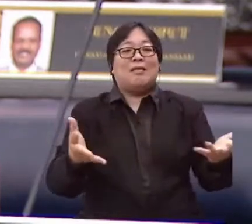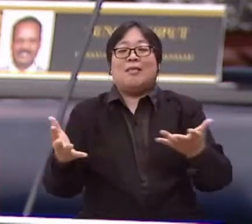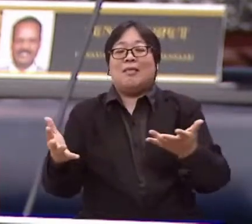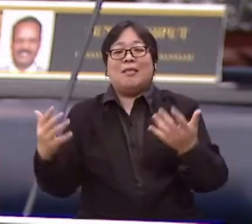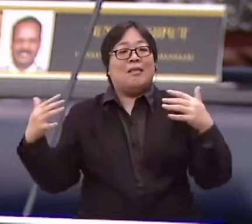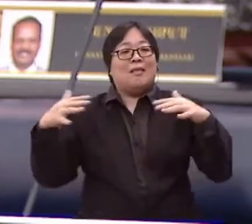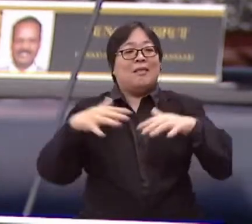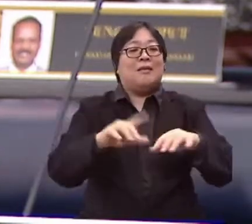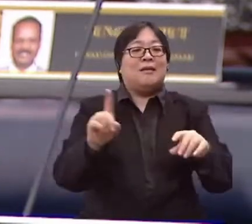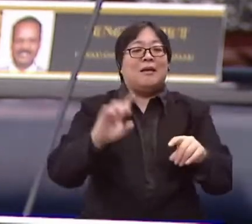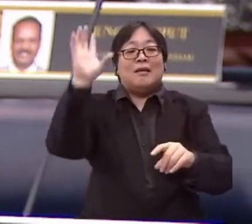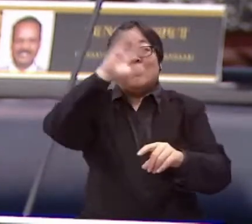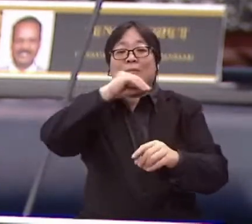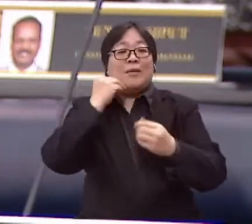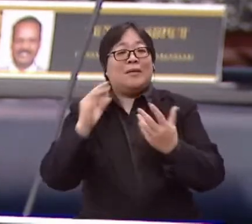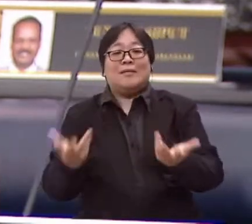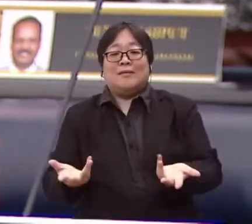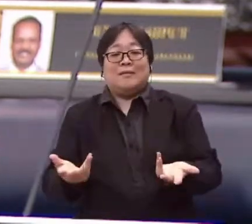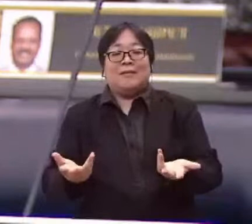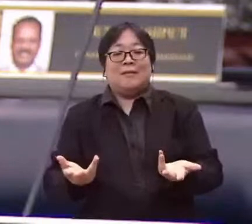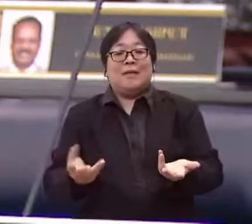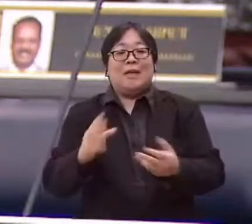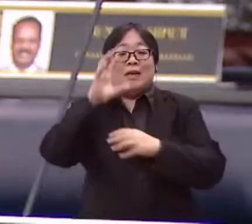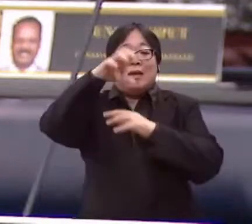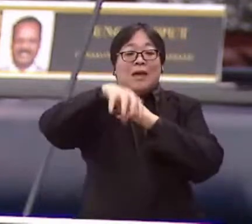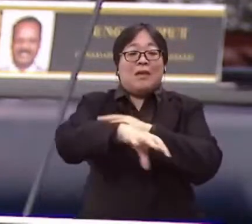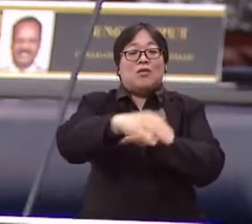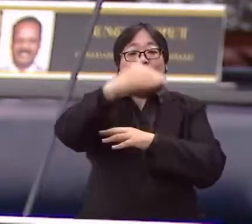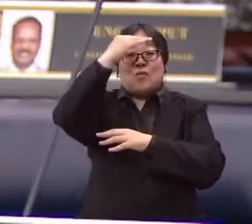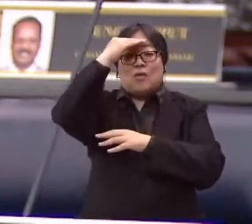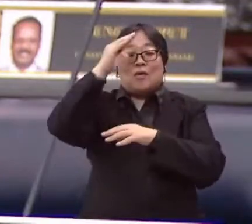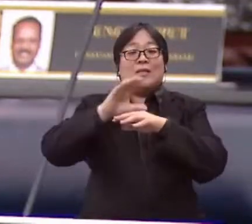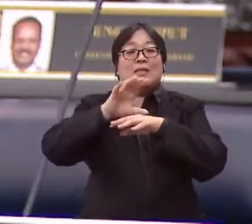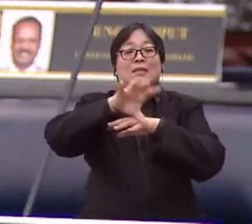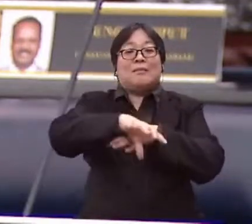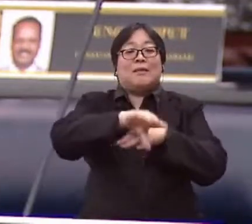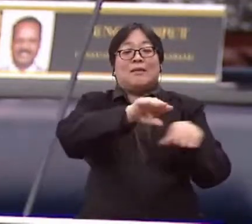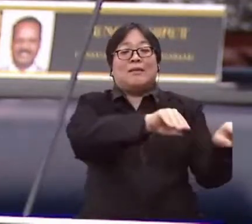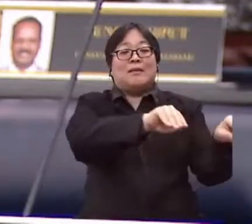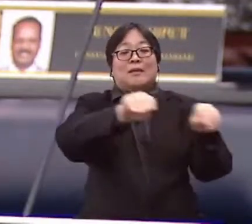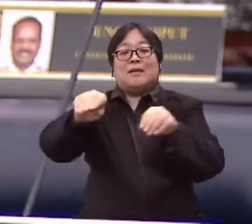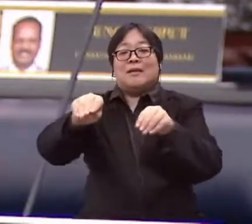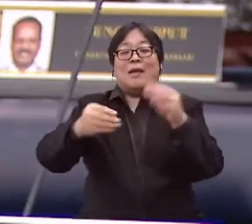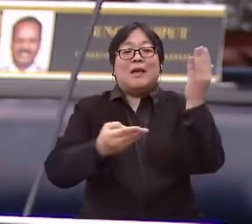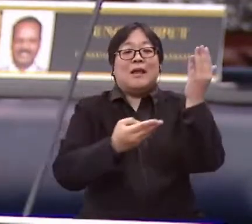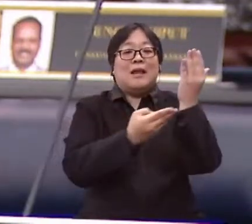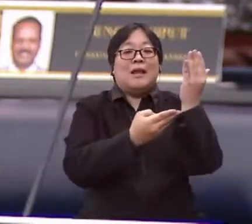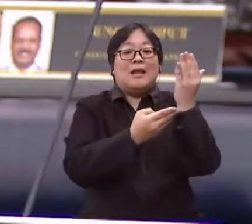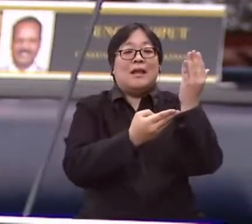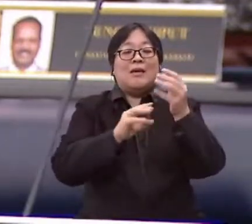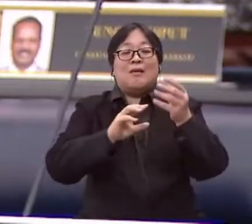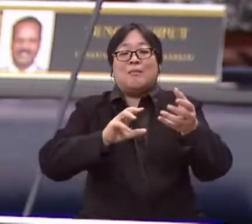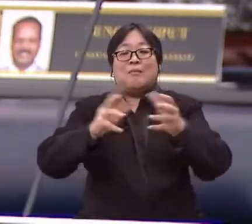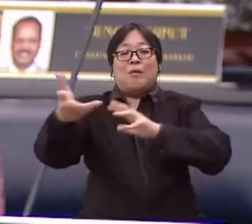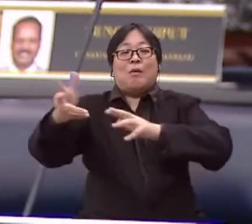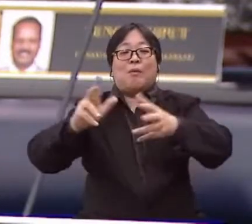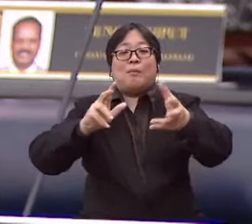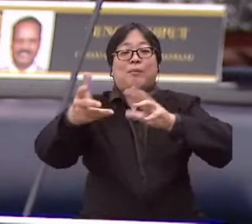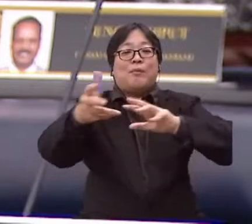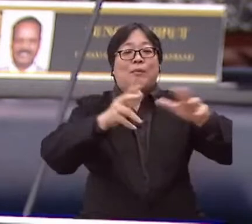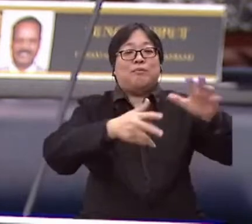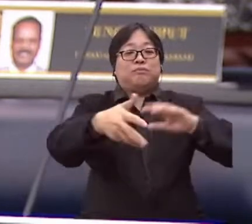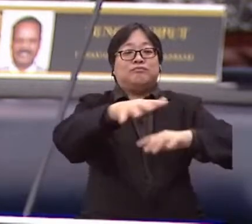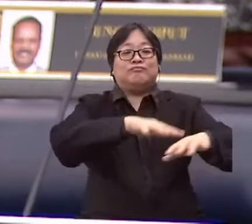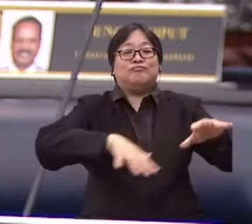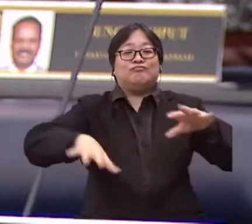berkumpul dan mencari makannya maka kaca di Johor terpaksa duduk dalam ladang sawi musnahkan kebun-kebun sekeliling